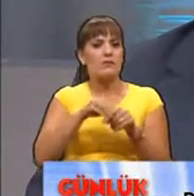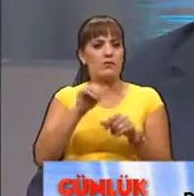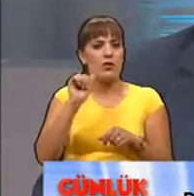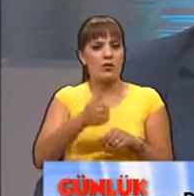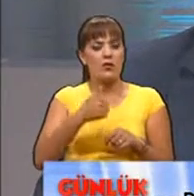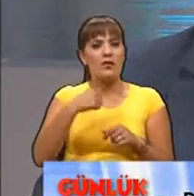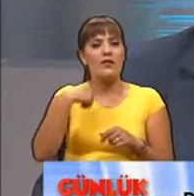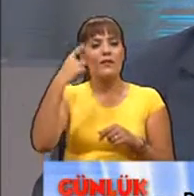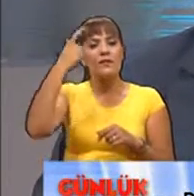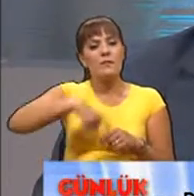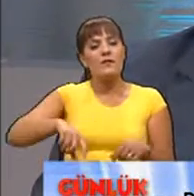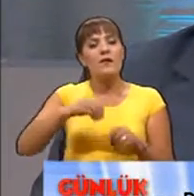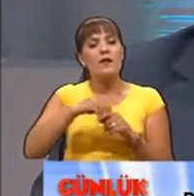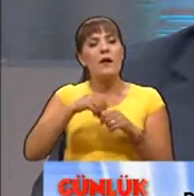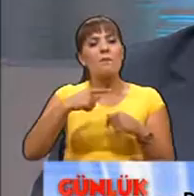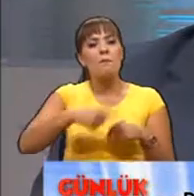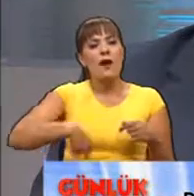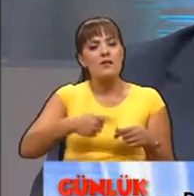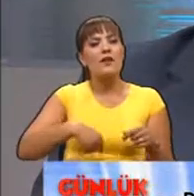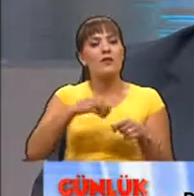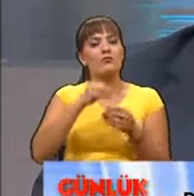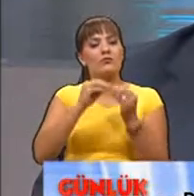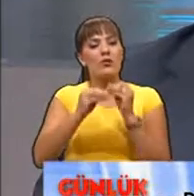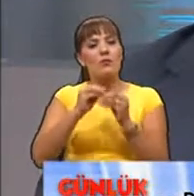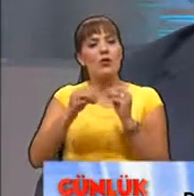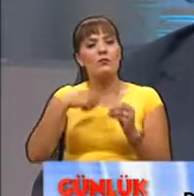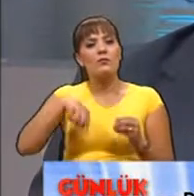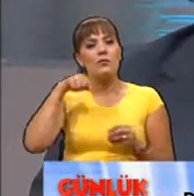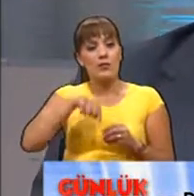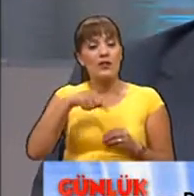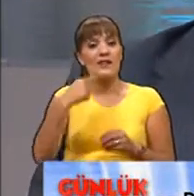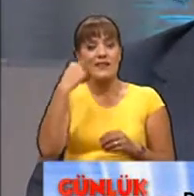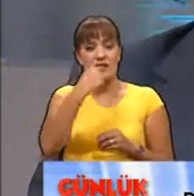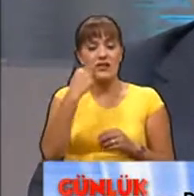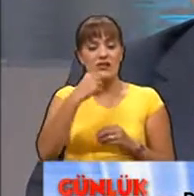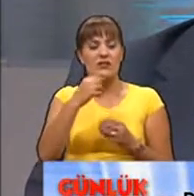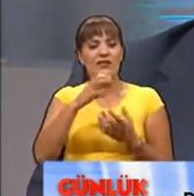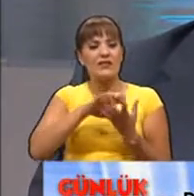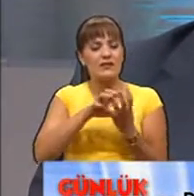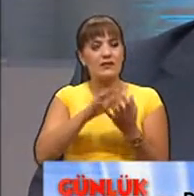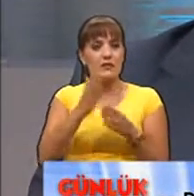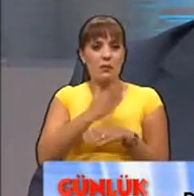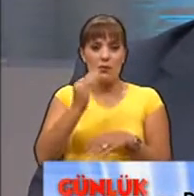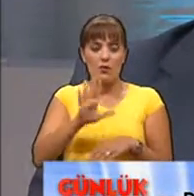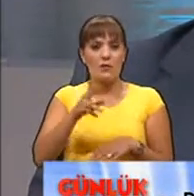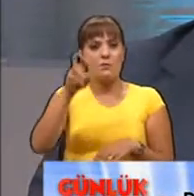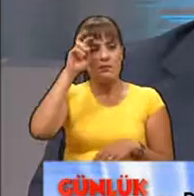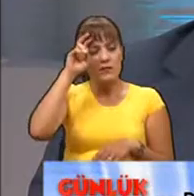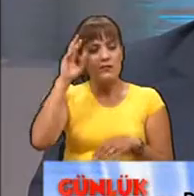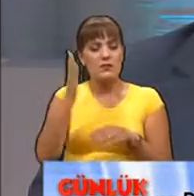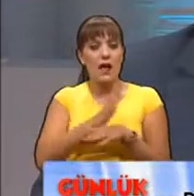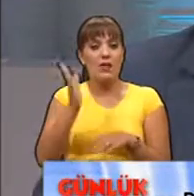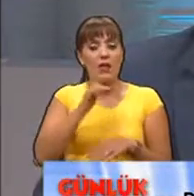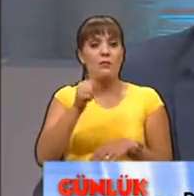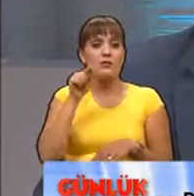önemli. Endokrin sistem bozuklukları, bağırsak parazitleri, bunlar da diş sıkmaya sebep olan hastalıklardır. Psikolojik sebepler.